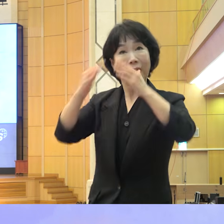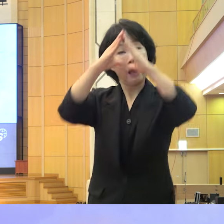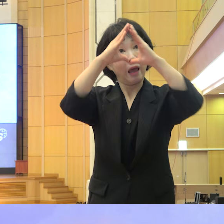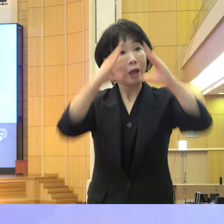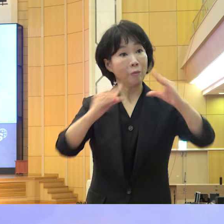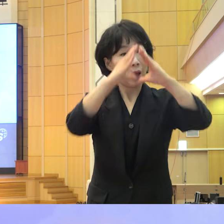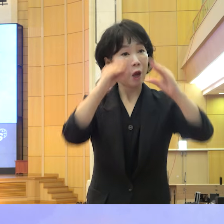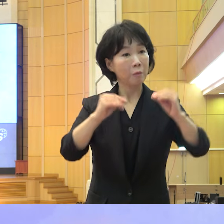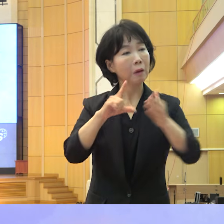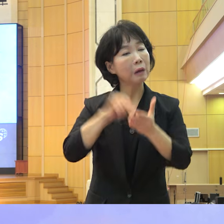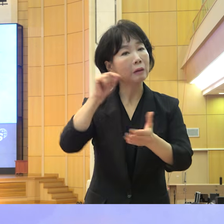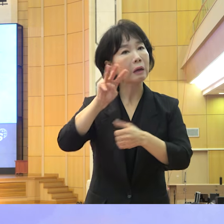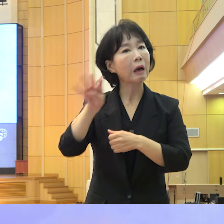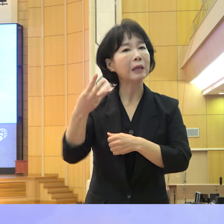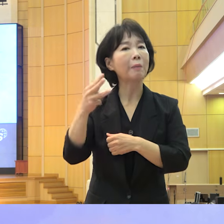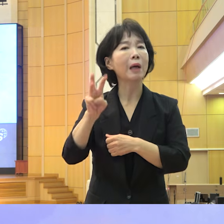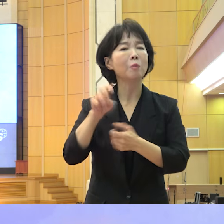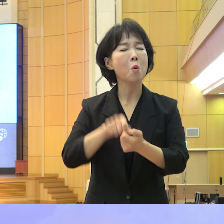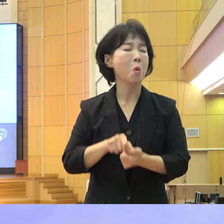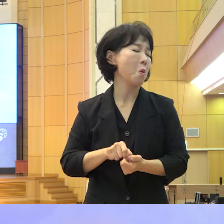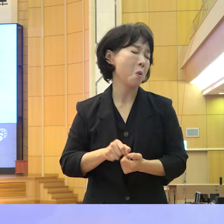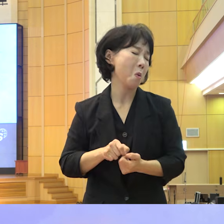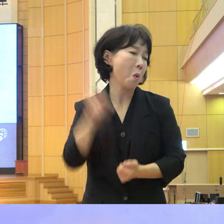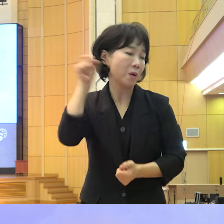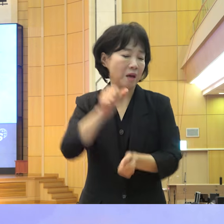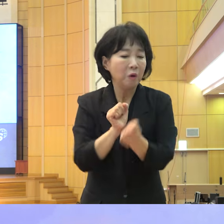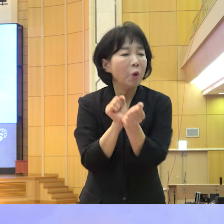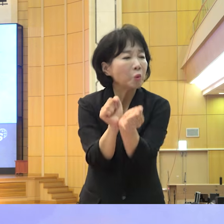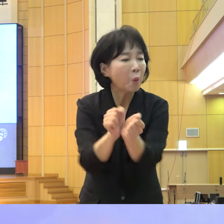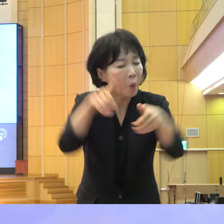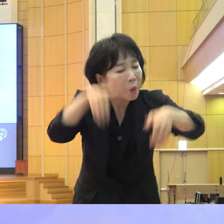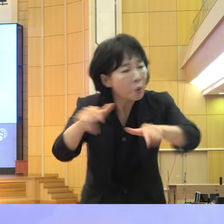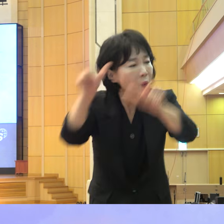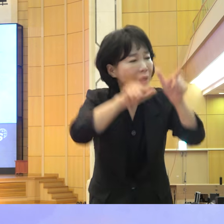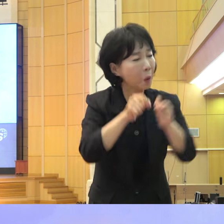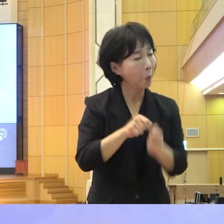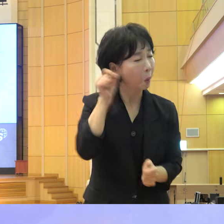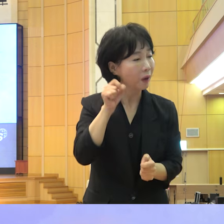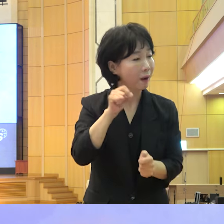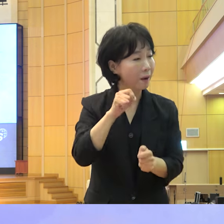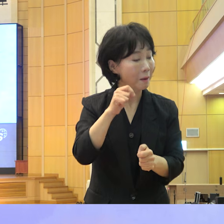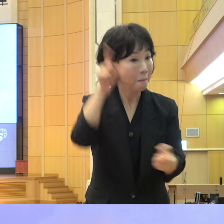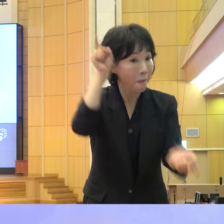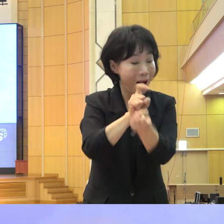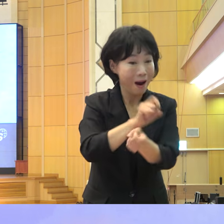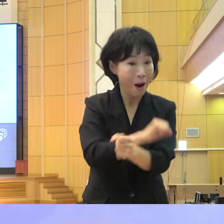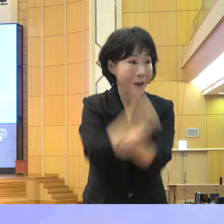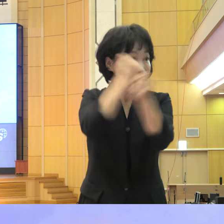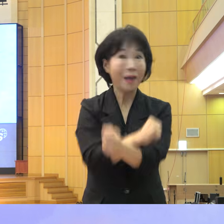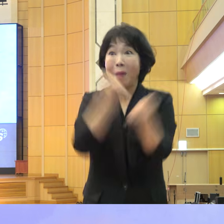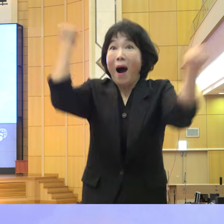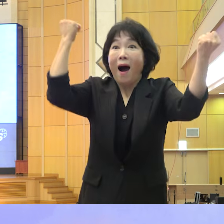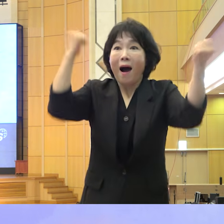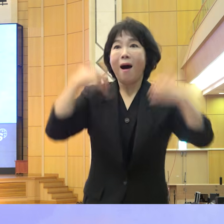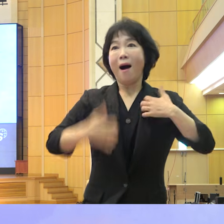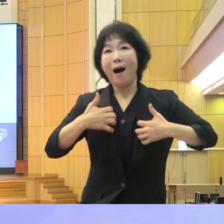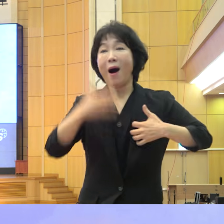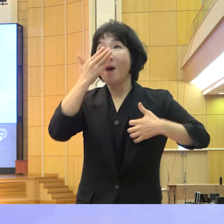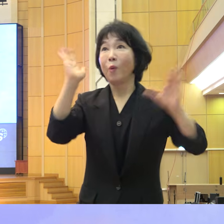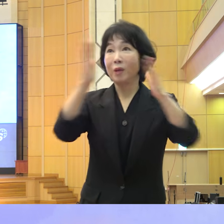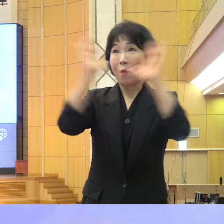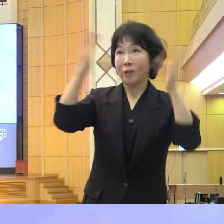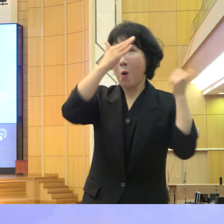애굽에서 430년 동안 종살이하다가 해방받아서 모세의 인도를